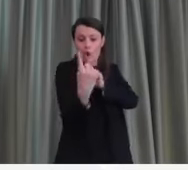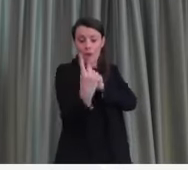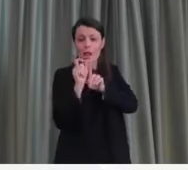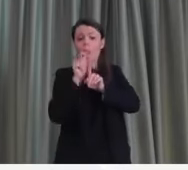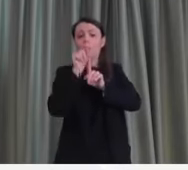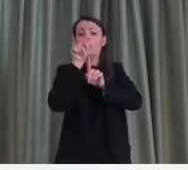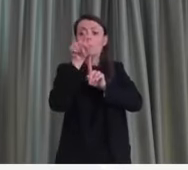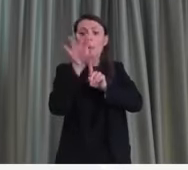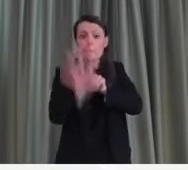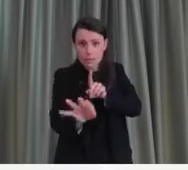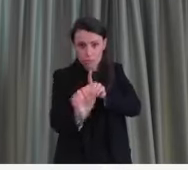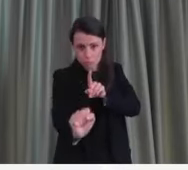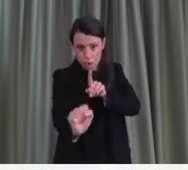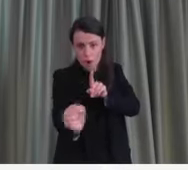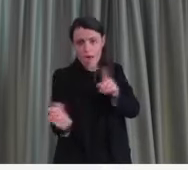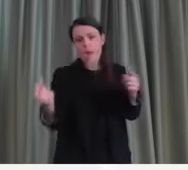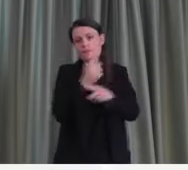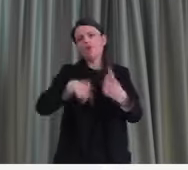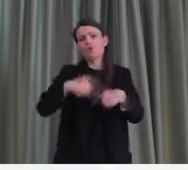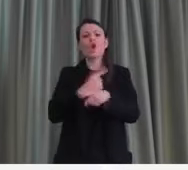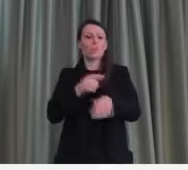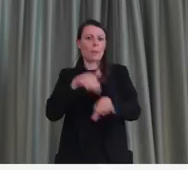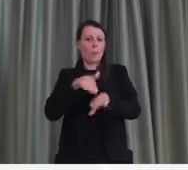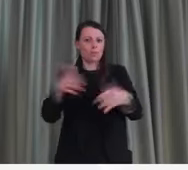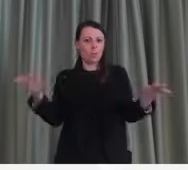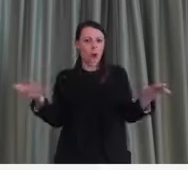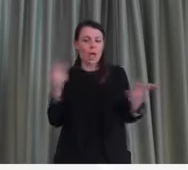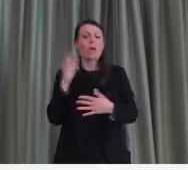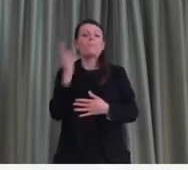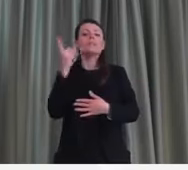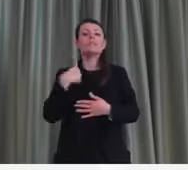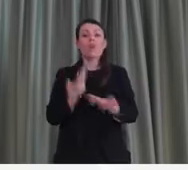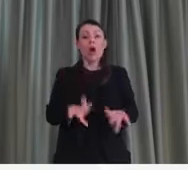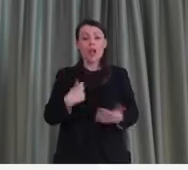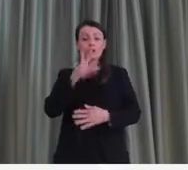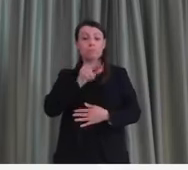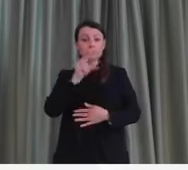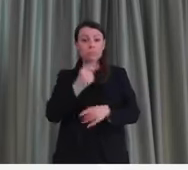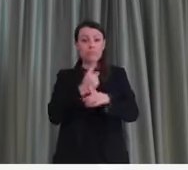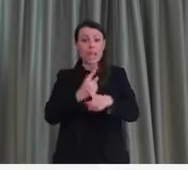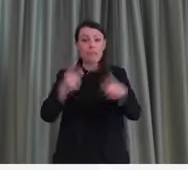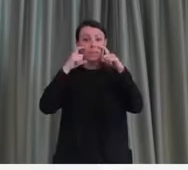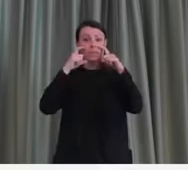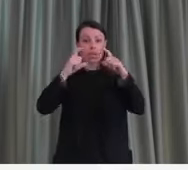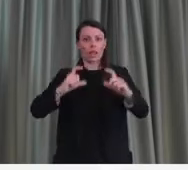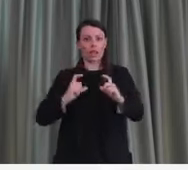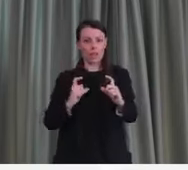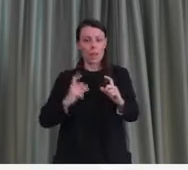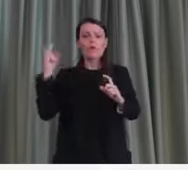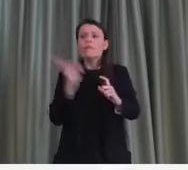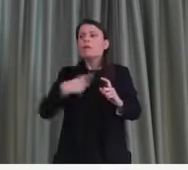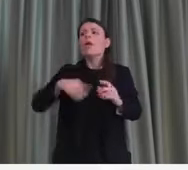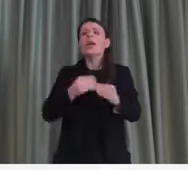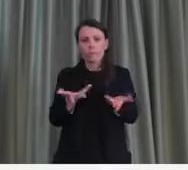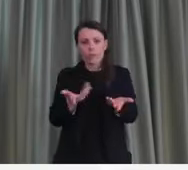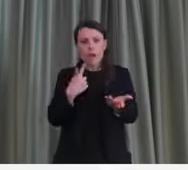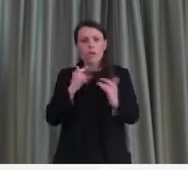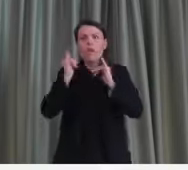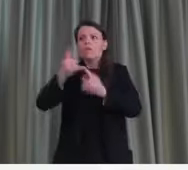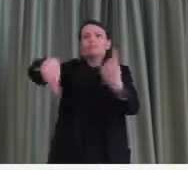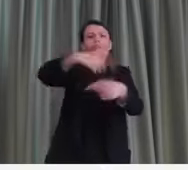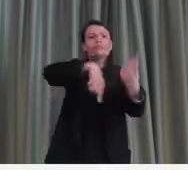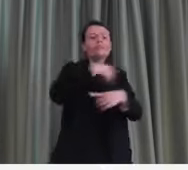noi oggi siamo qua distante io per farmi capire o sono due mi sono tolto la mascherina ma giriamo tutti costantemente una mattina quando abbiamo tutti